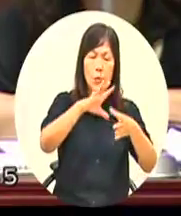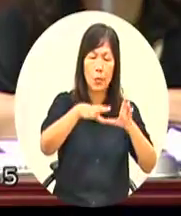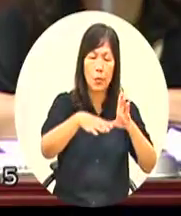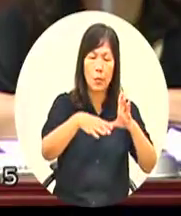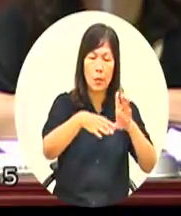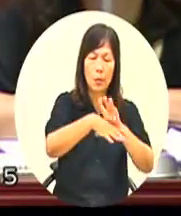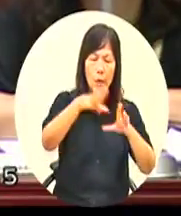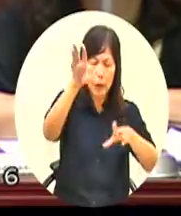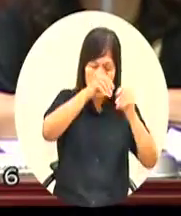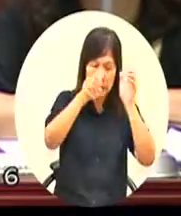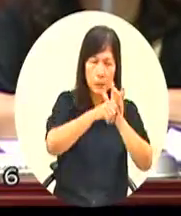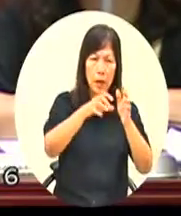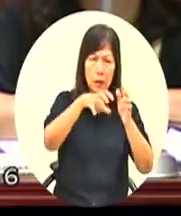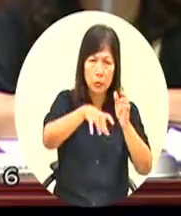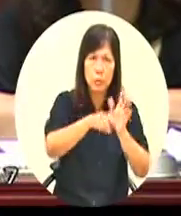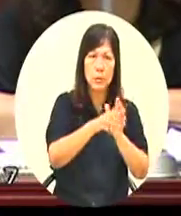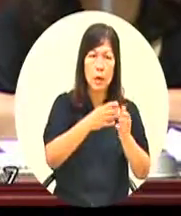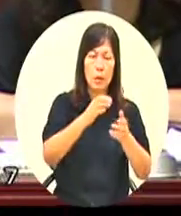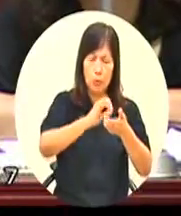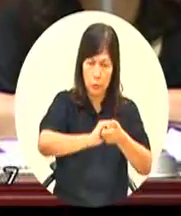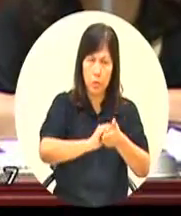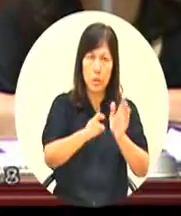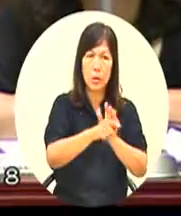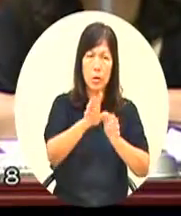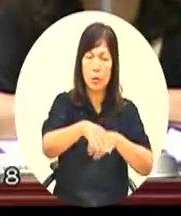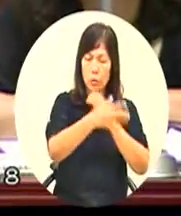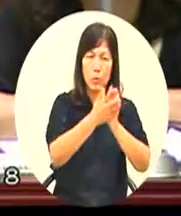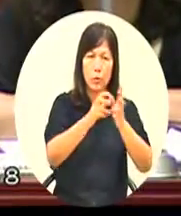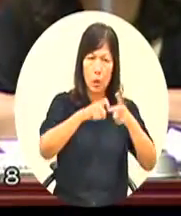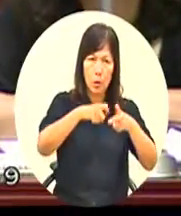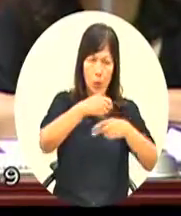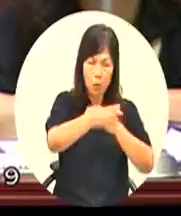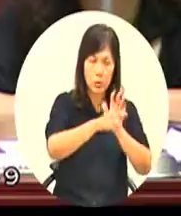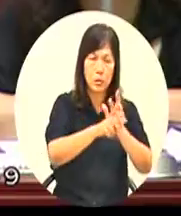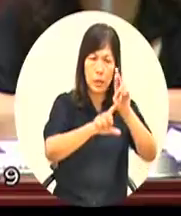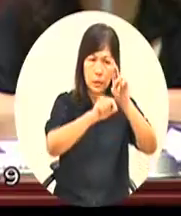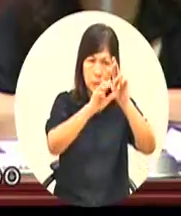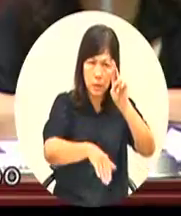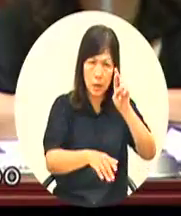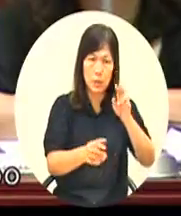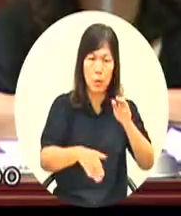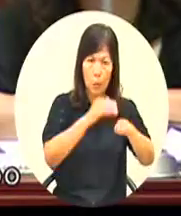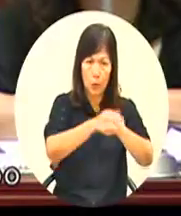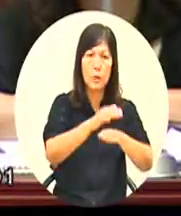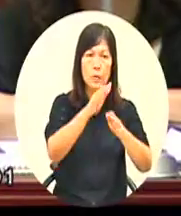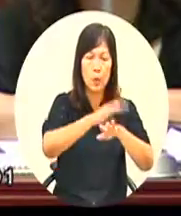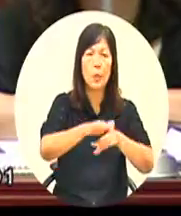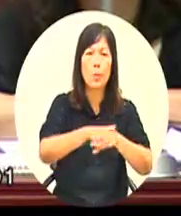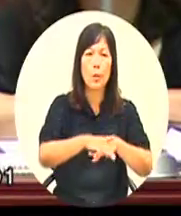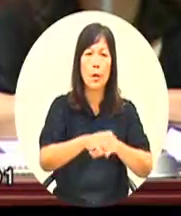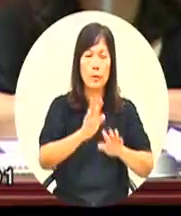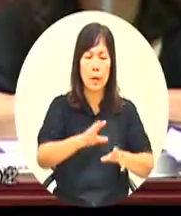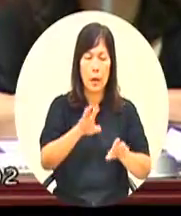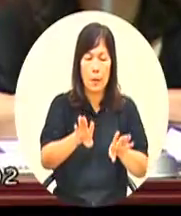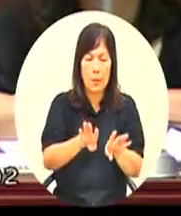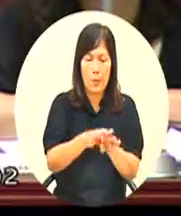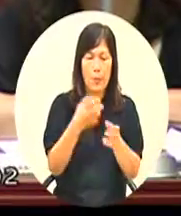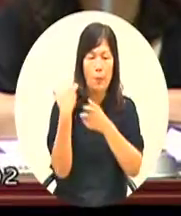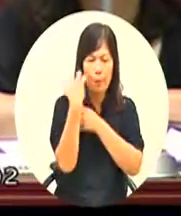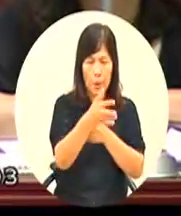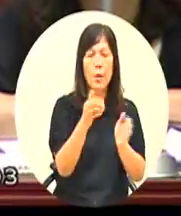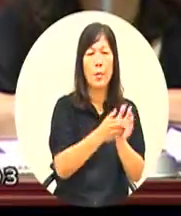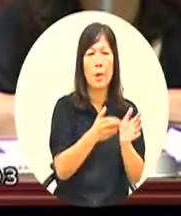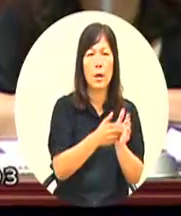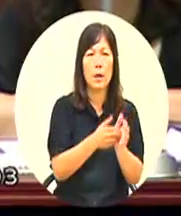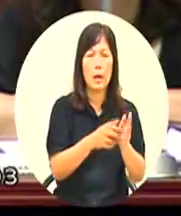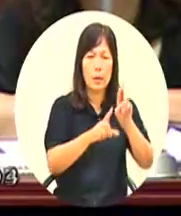定了我们它整个紧急支撑的工程，那会在年底完成。我们现在目前已经发包了， 现在发包了， 发包了， 年